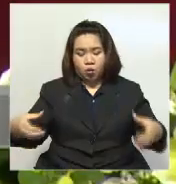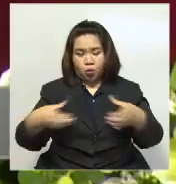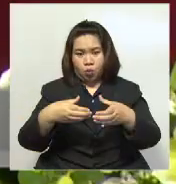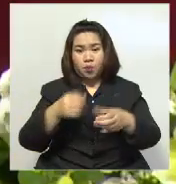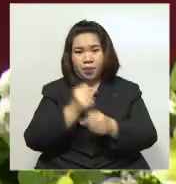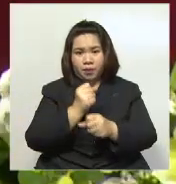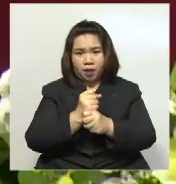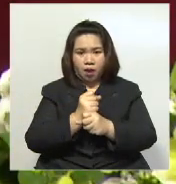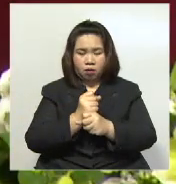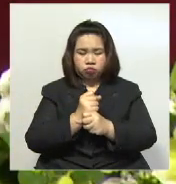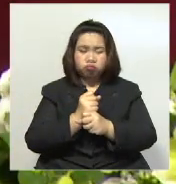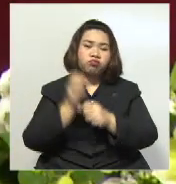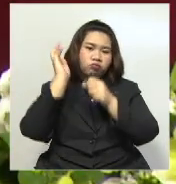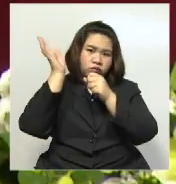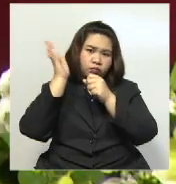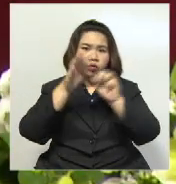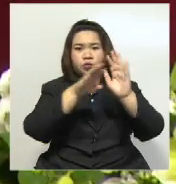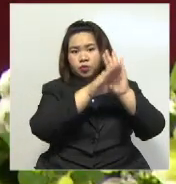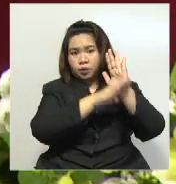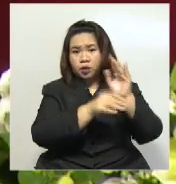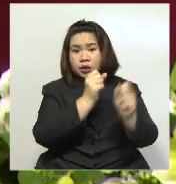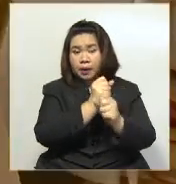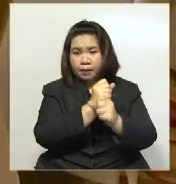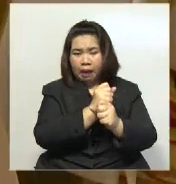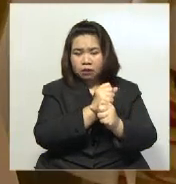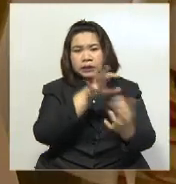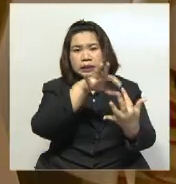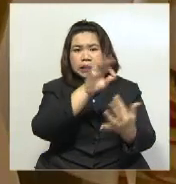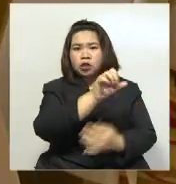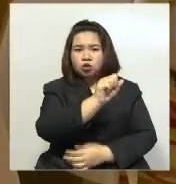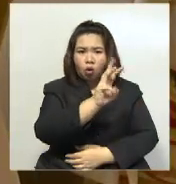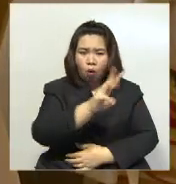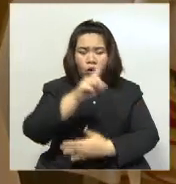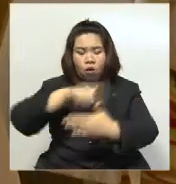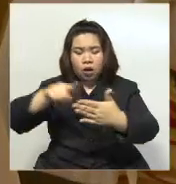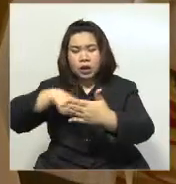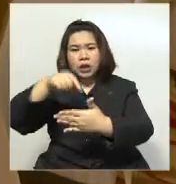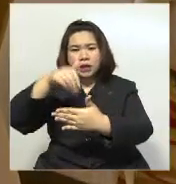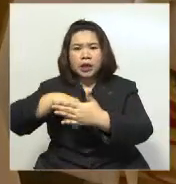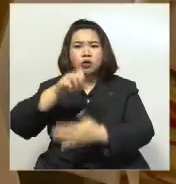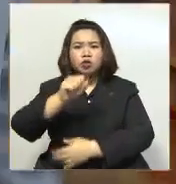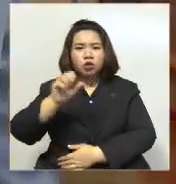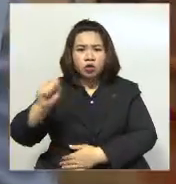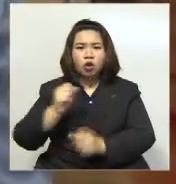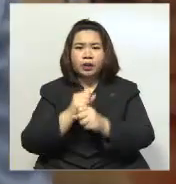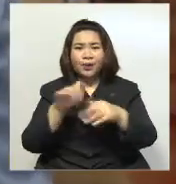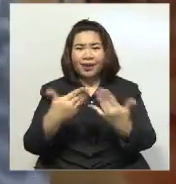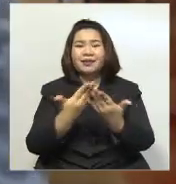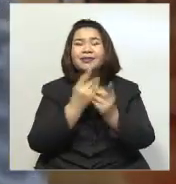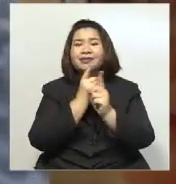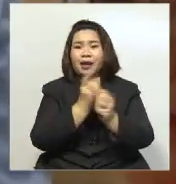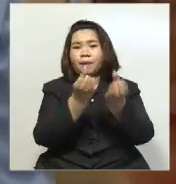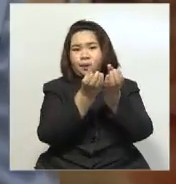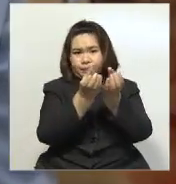ต.มาร่วมบรรยายขั้นตอนนะคะการได้มาซึ่งสว.และการเลือกตั้งส.ส.ตามรัฐธรรมนูญโดยชี้แจงรูปแบบการเลือ